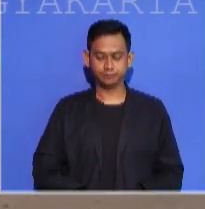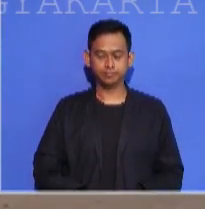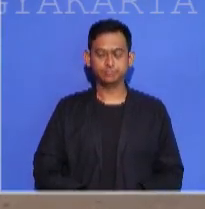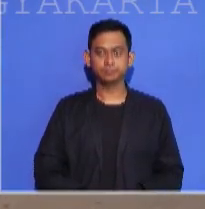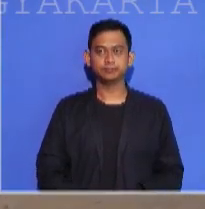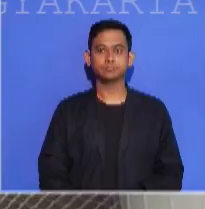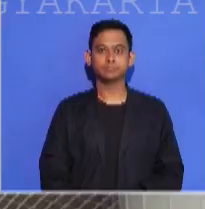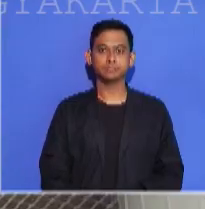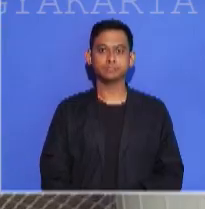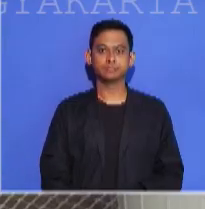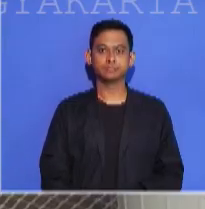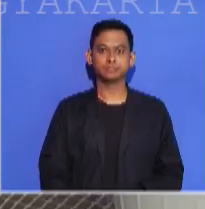yogiakarta melaporkan